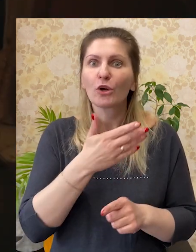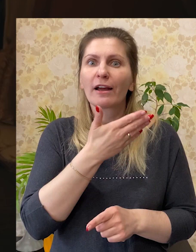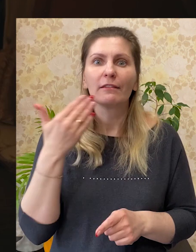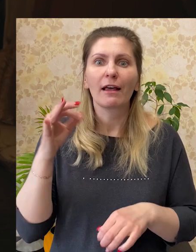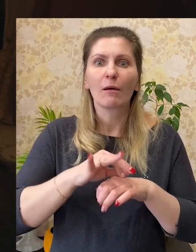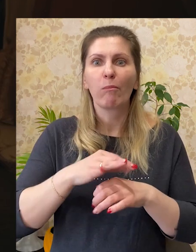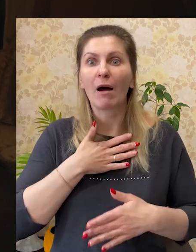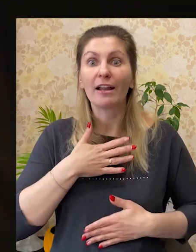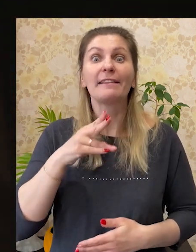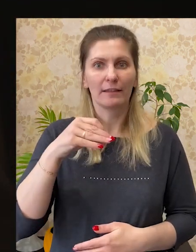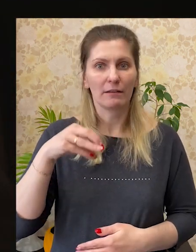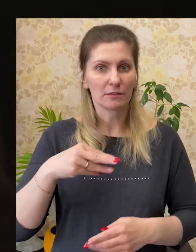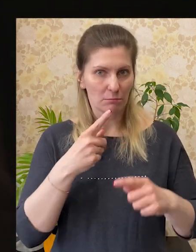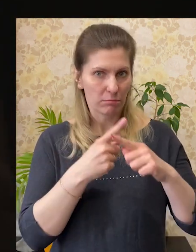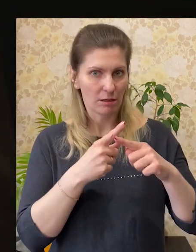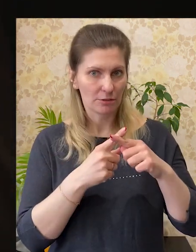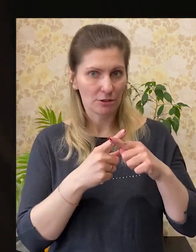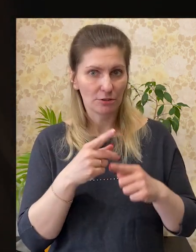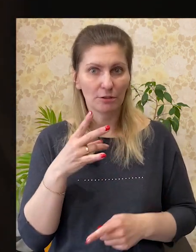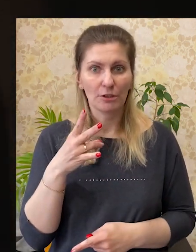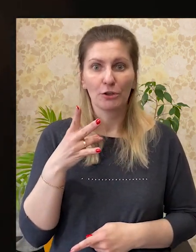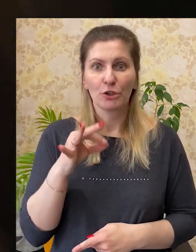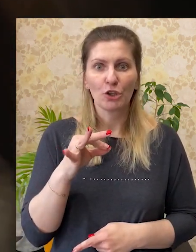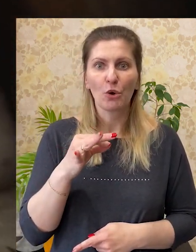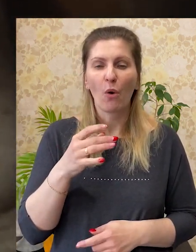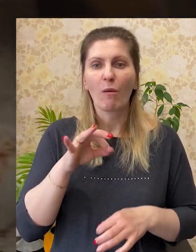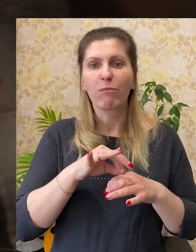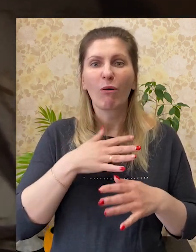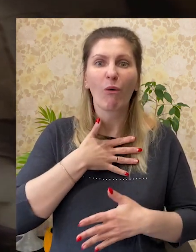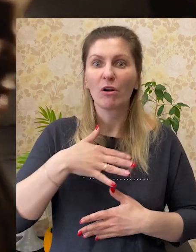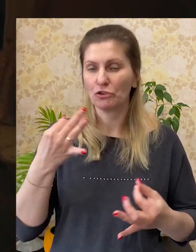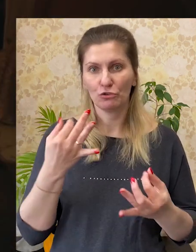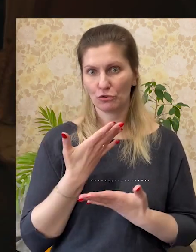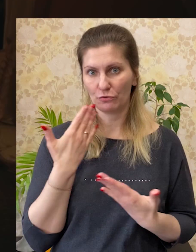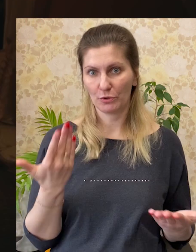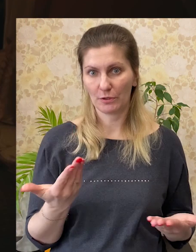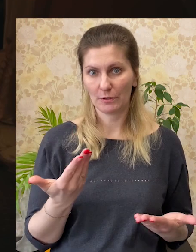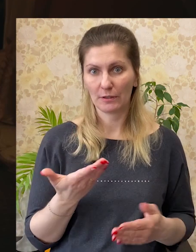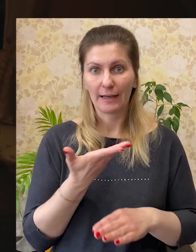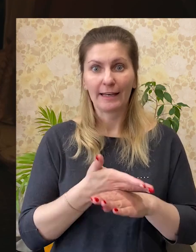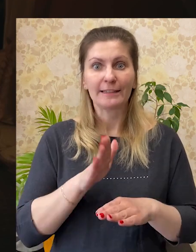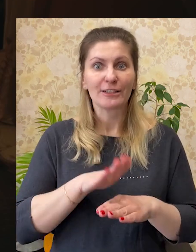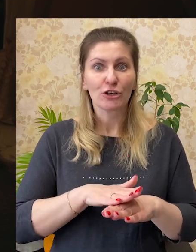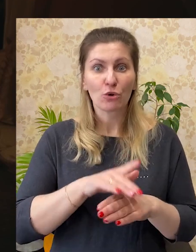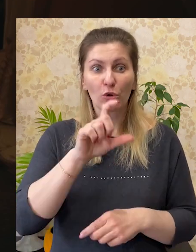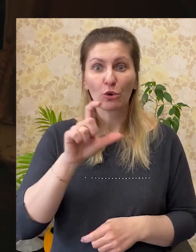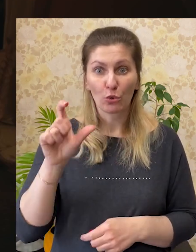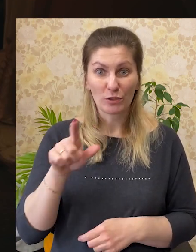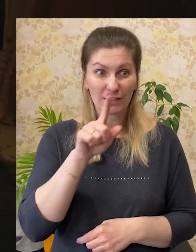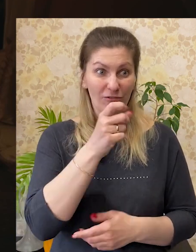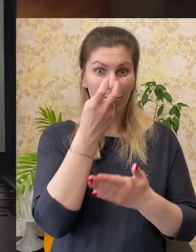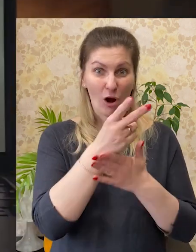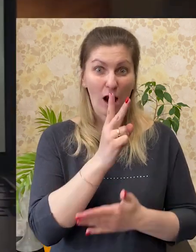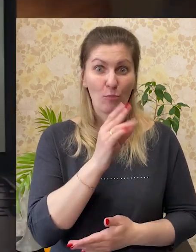бессимптомные. То есть они положительные, но симптомов нет совершенно никаких. Тяжелых на тот момент в коммунарке было